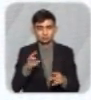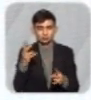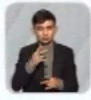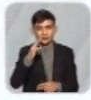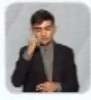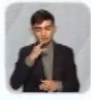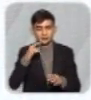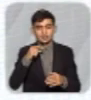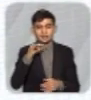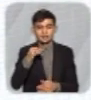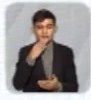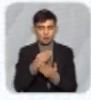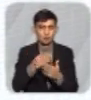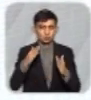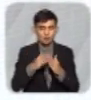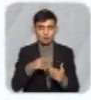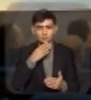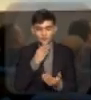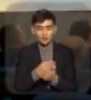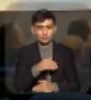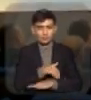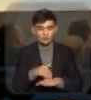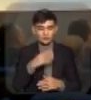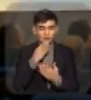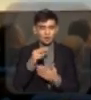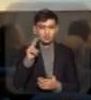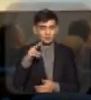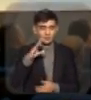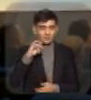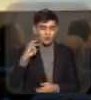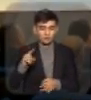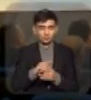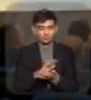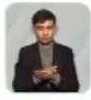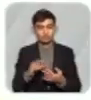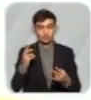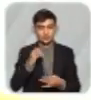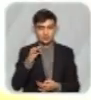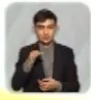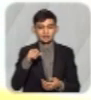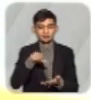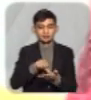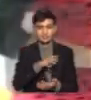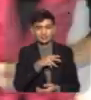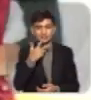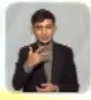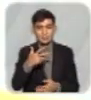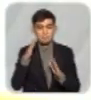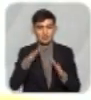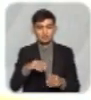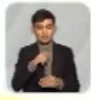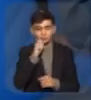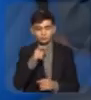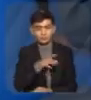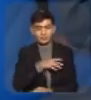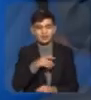начинается со своего дома, с подъезда, со своего двора. Награждение победителей проходило в 4 номинациях, каждый по 3 призовых места. Главный